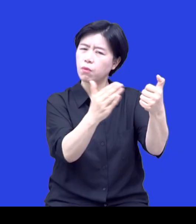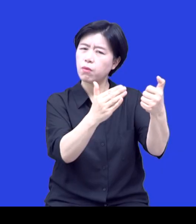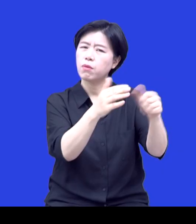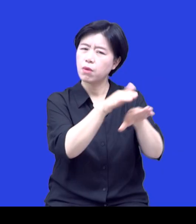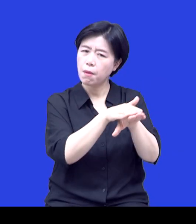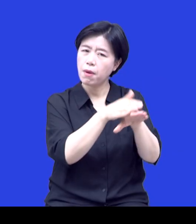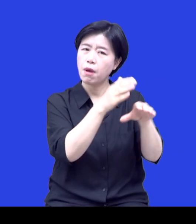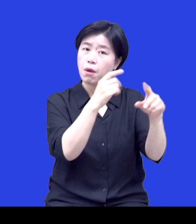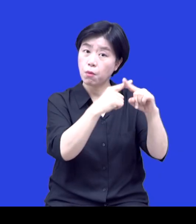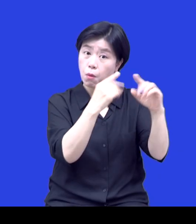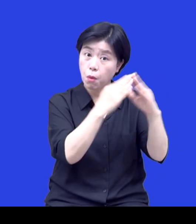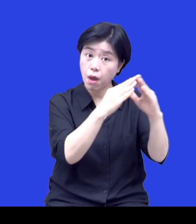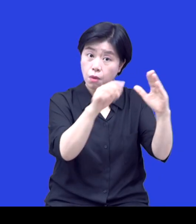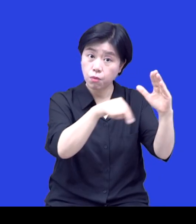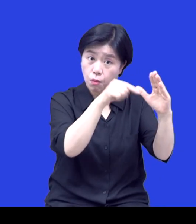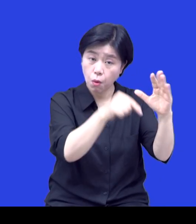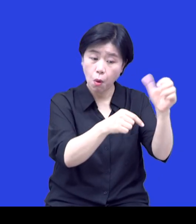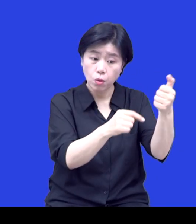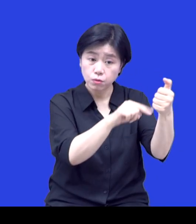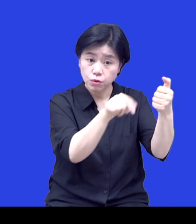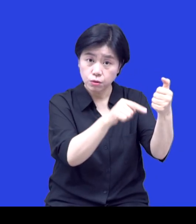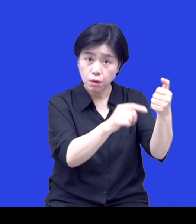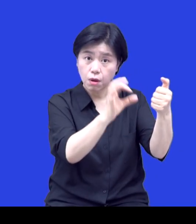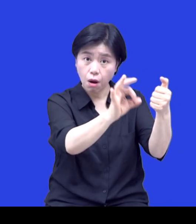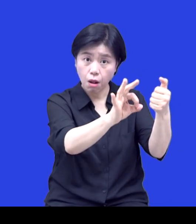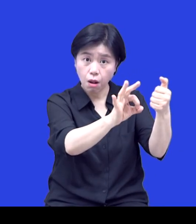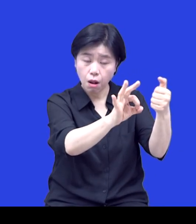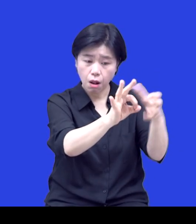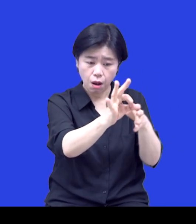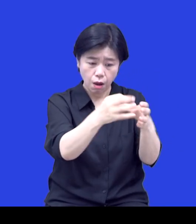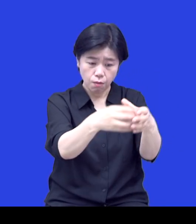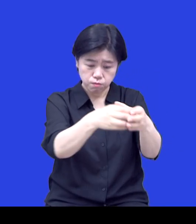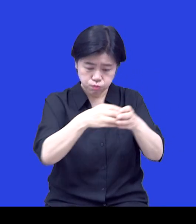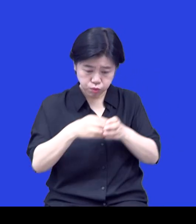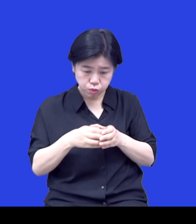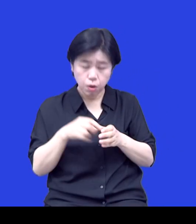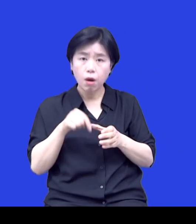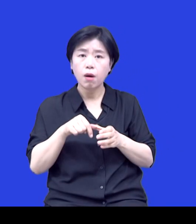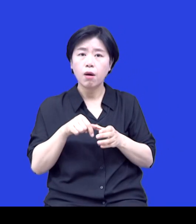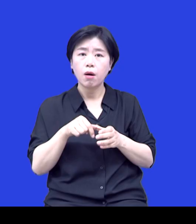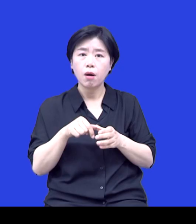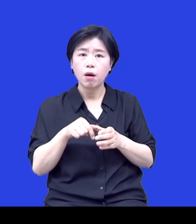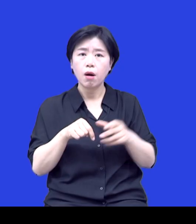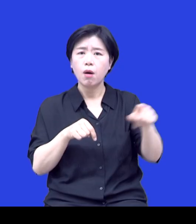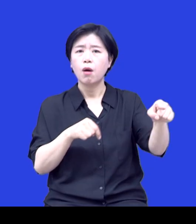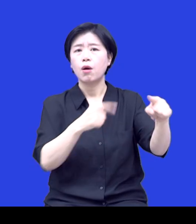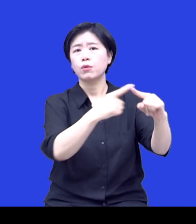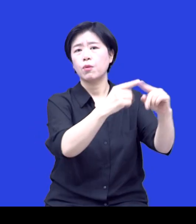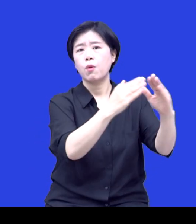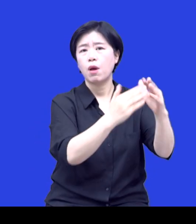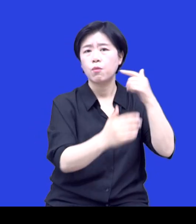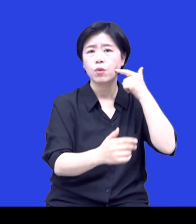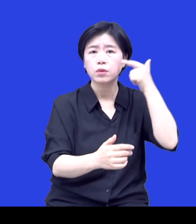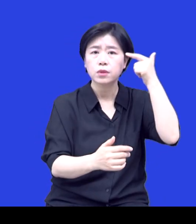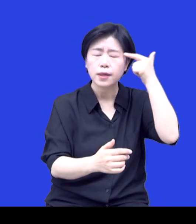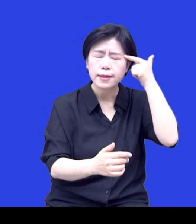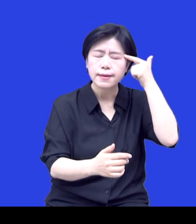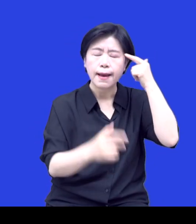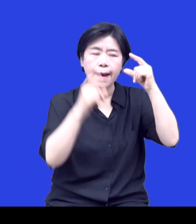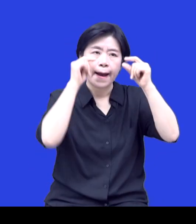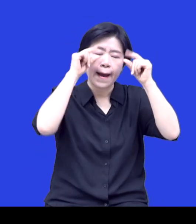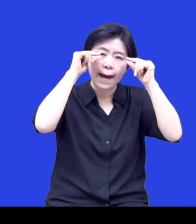거야. 야, 50명도 안 되는 교회에서 10명이 이동을 했으면 그 목사님은 밤에 잠을 못 자겠다는 생각이 탁 나는